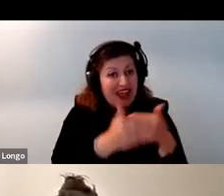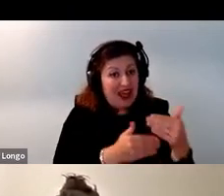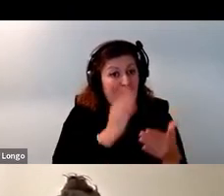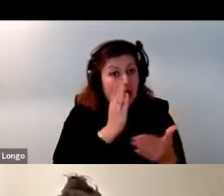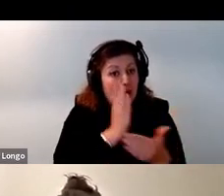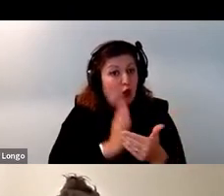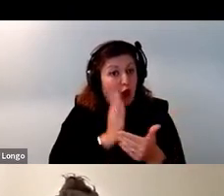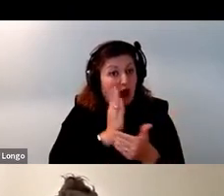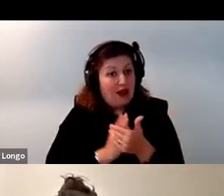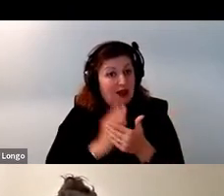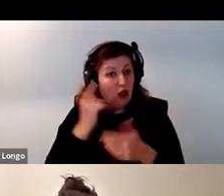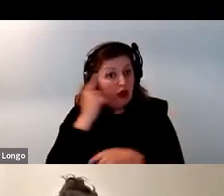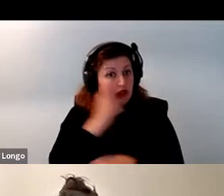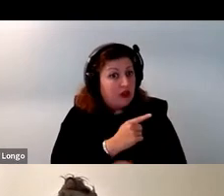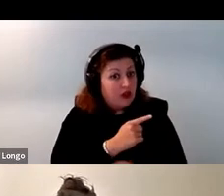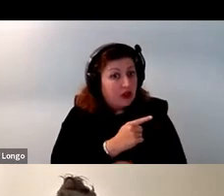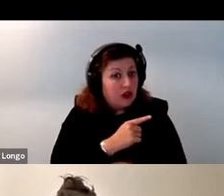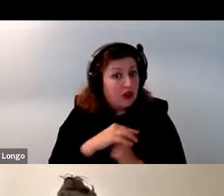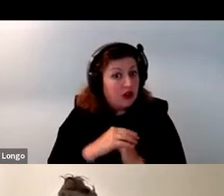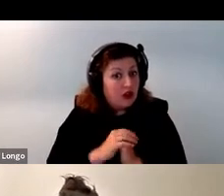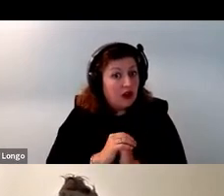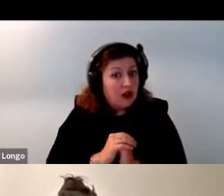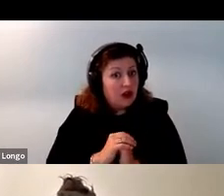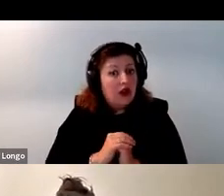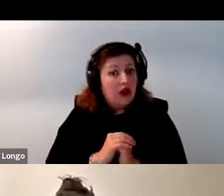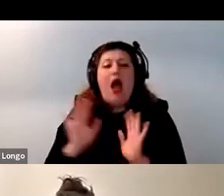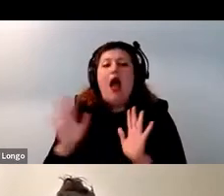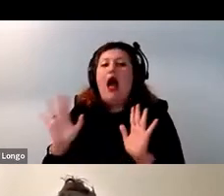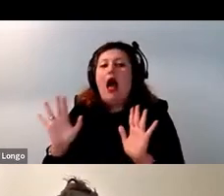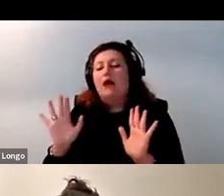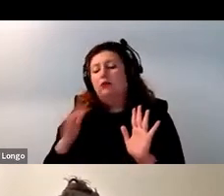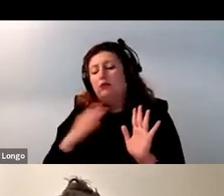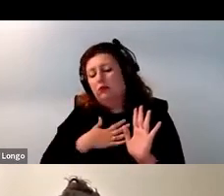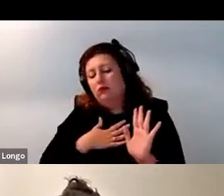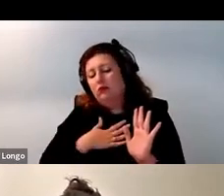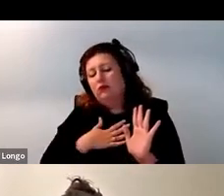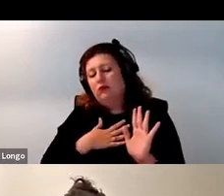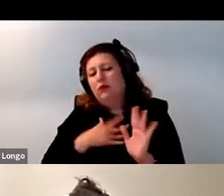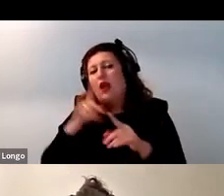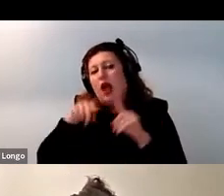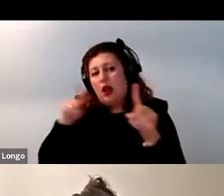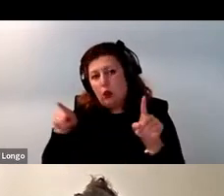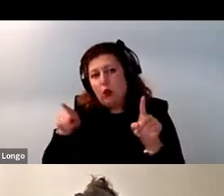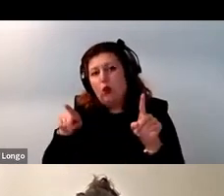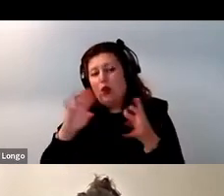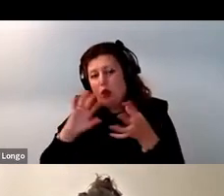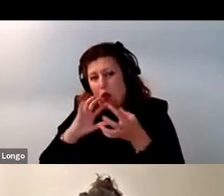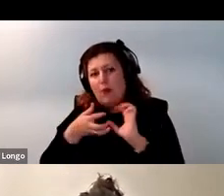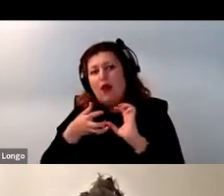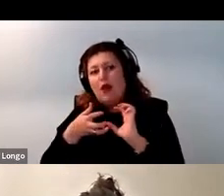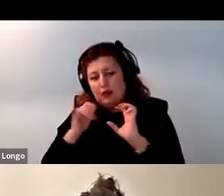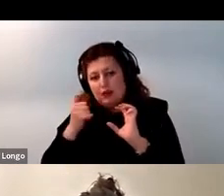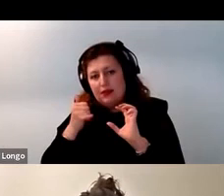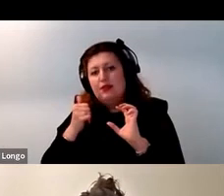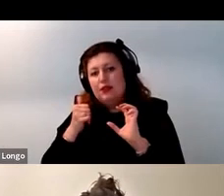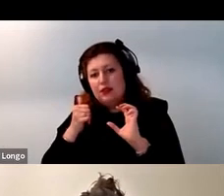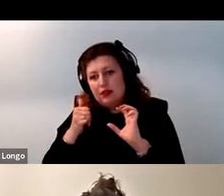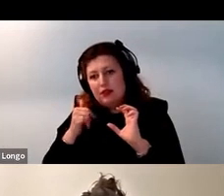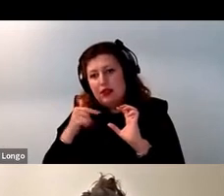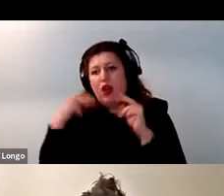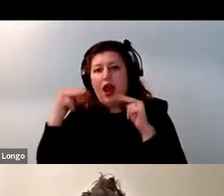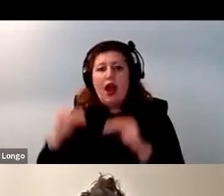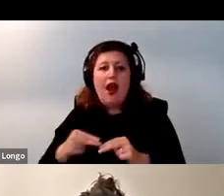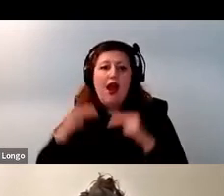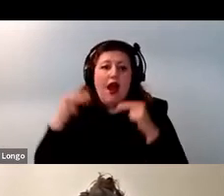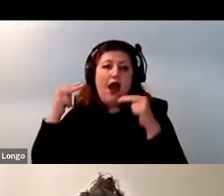Oddio, cioè, sicuramente ci sono delle parti complesse burocratiche. Adesso io è tanti anni ormai